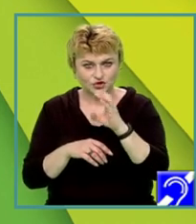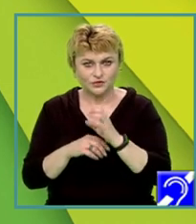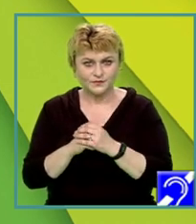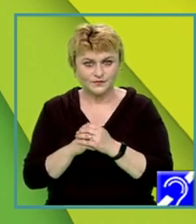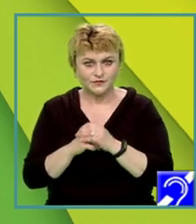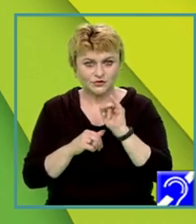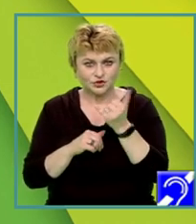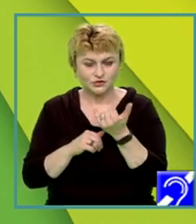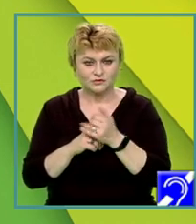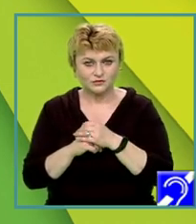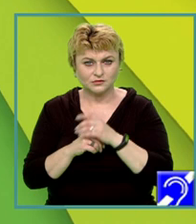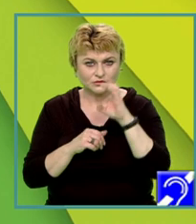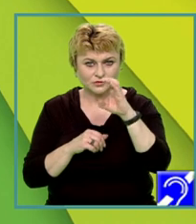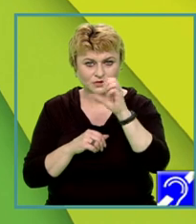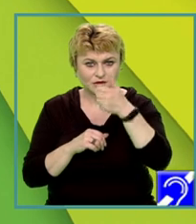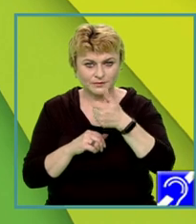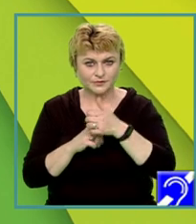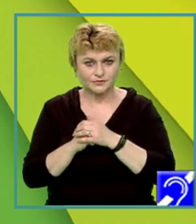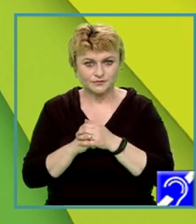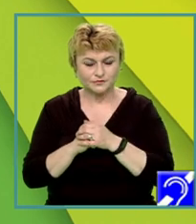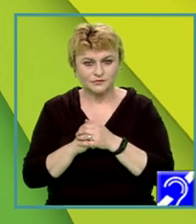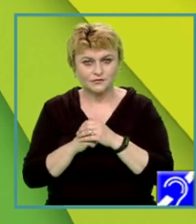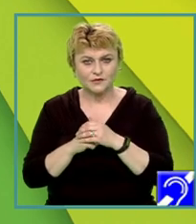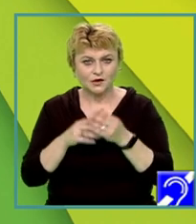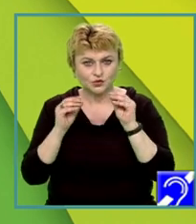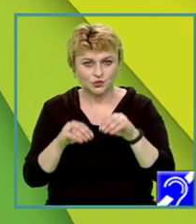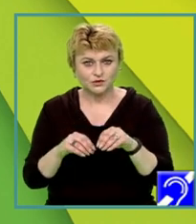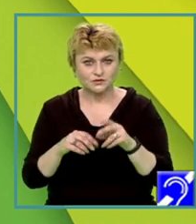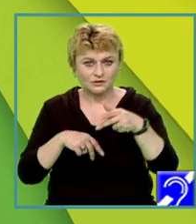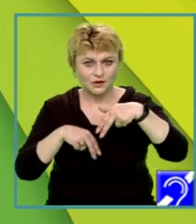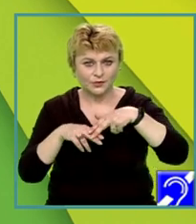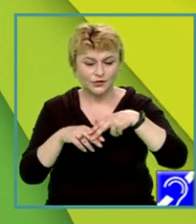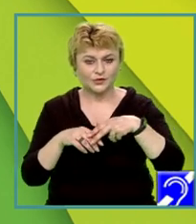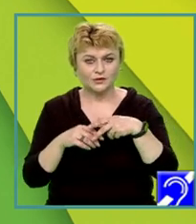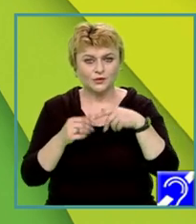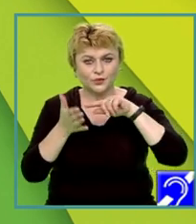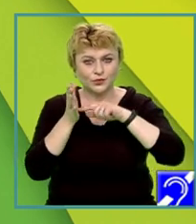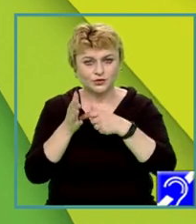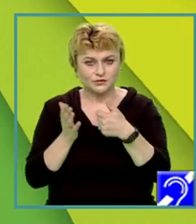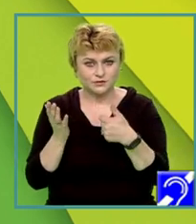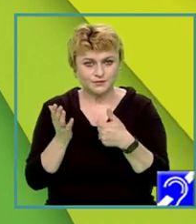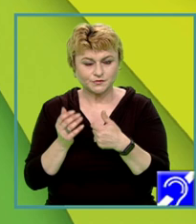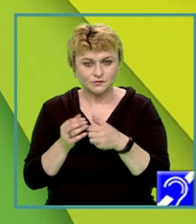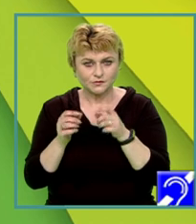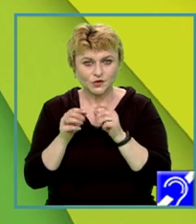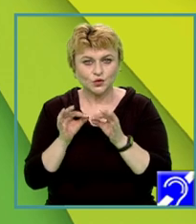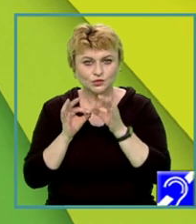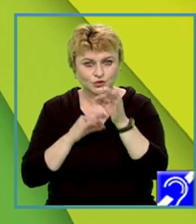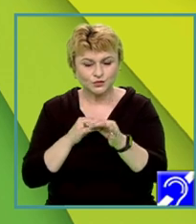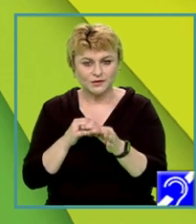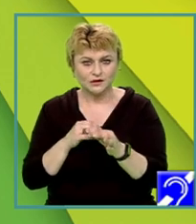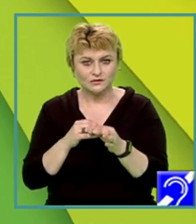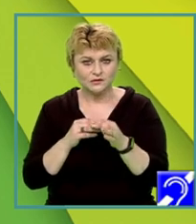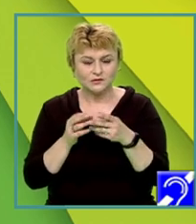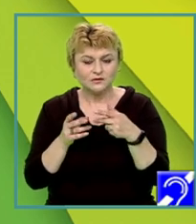și ce a ajuns gând înapoi în punctul A lungimea traseului parcurs de